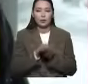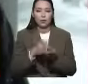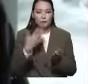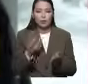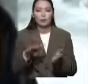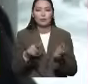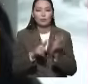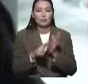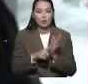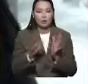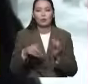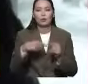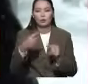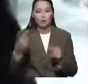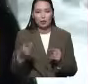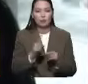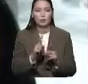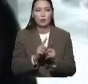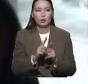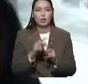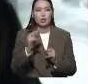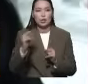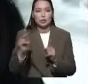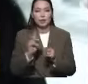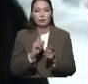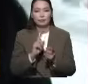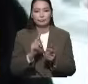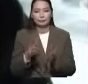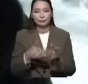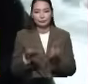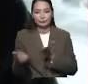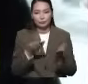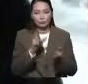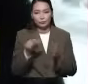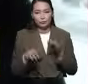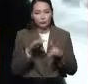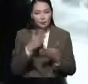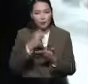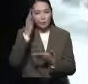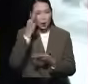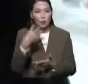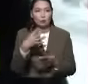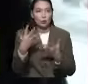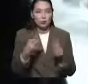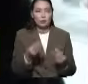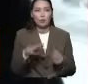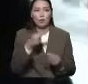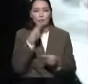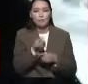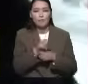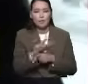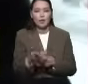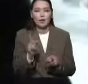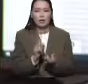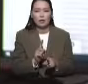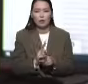тағы шақырып жатады, қырқы деп тағы шақырып жатады. Өткенде бір жігіттің қырқына бардық. Не деген аста төк дастархан, анау нан деген